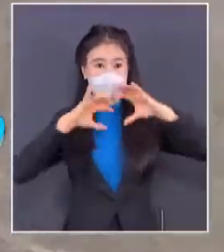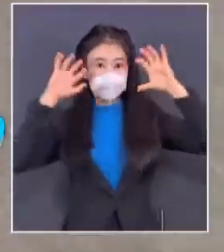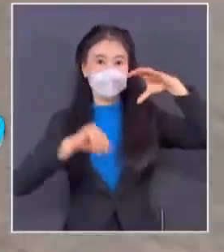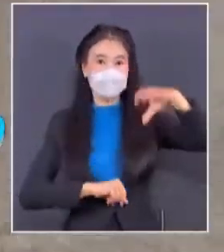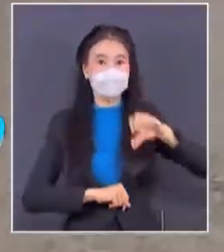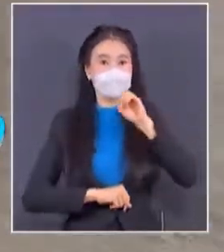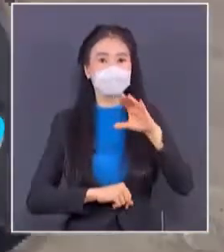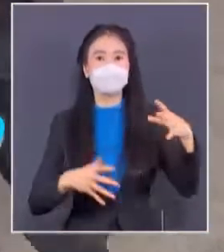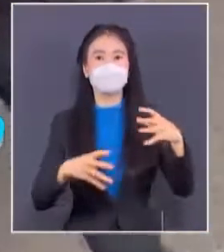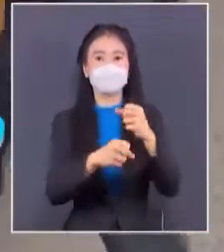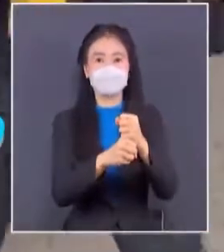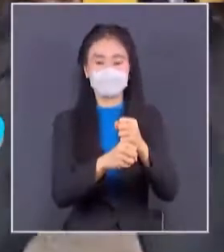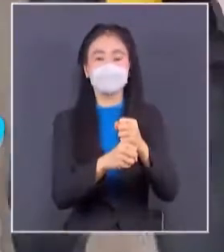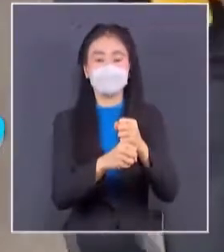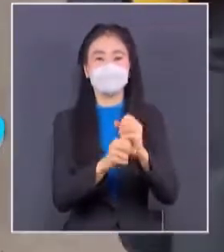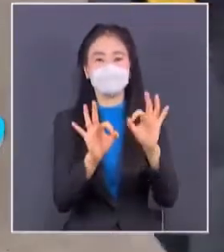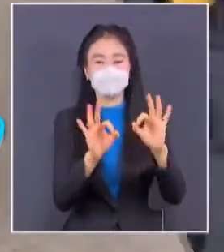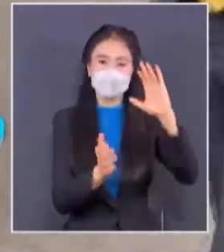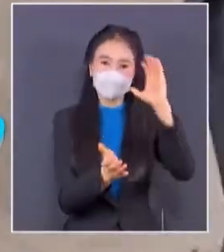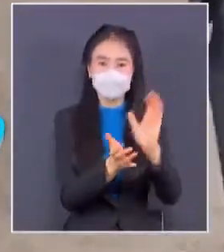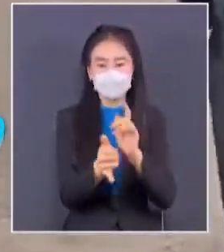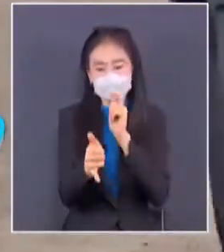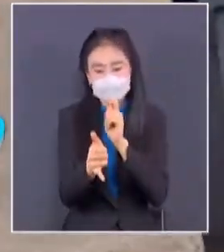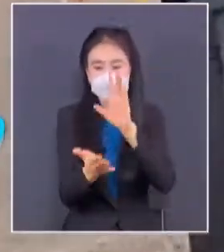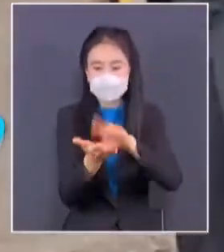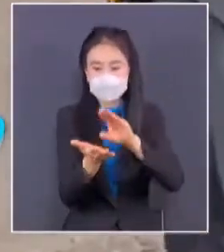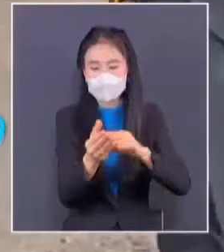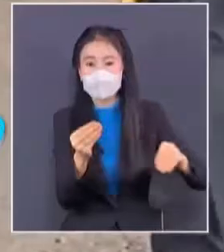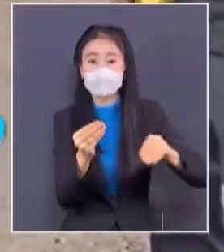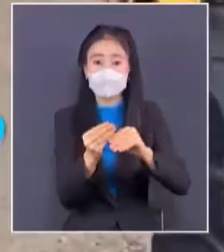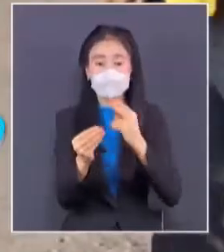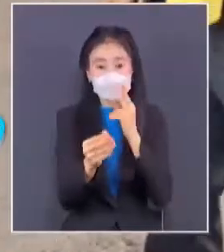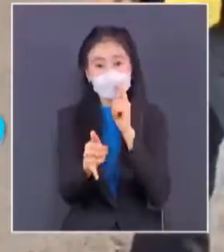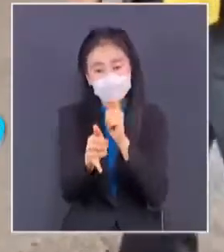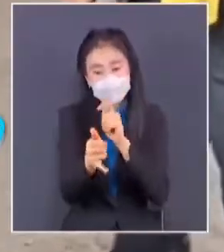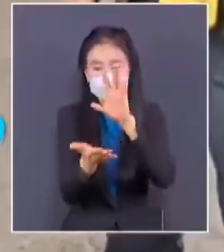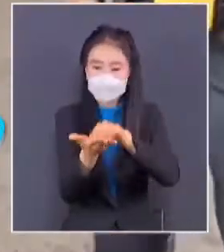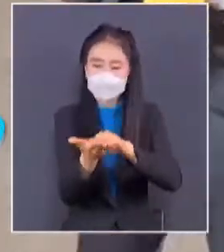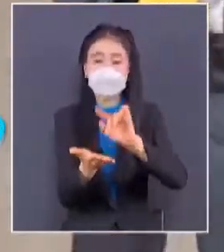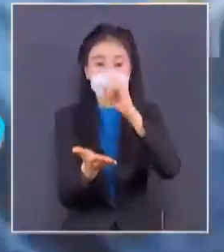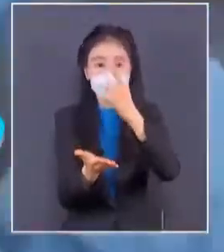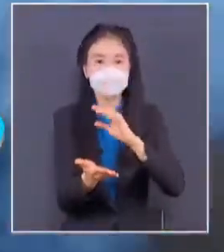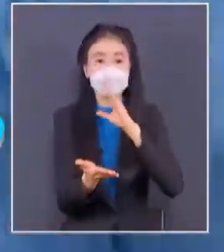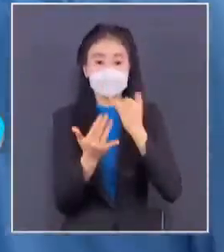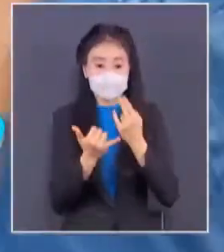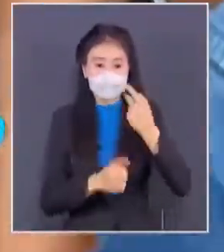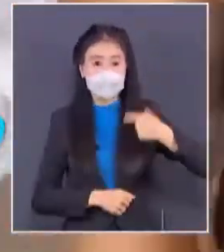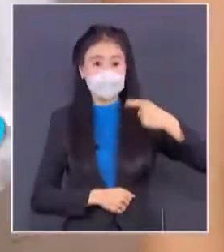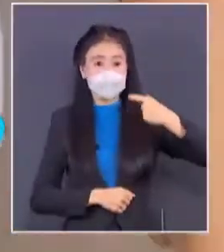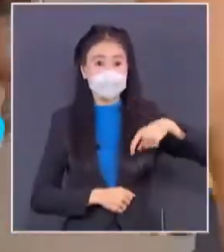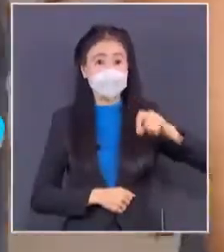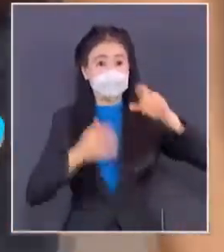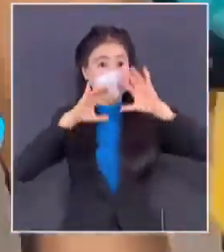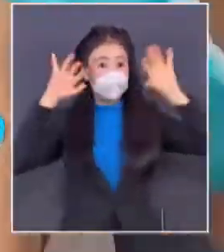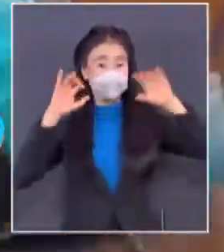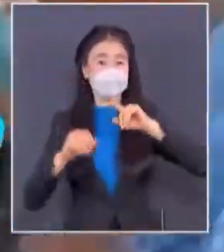าอย่างนี้แล้วกันเอากลับไปสอบปากคำเพิ่มไปสอบสวนกันเพิ่มเพราะว่าถ้าหากว่าเดี๋ยวหลังจากนี้